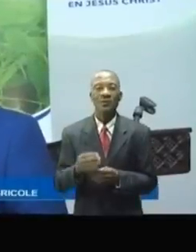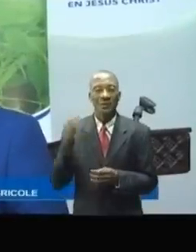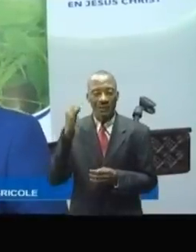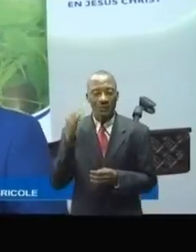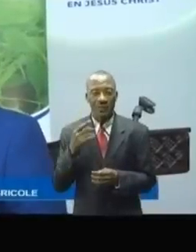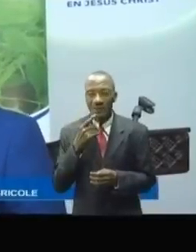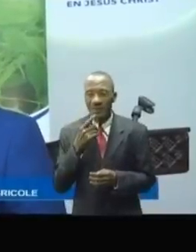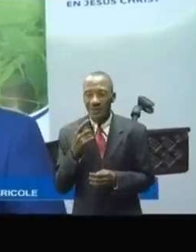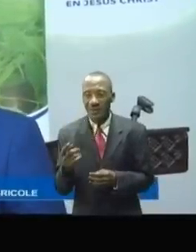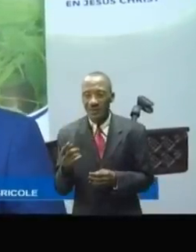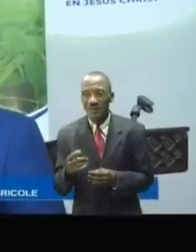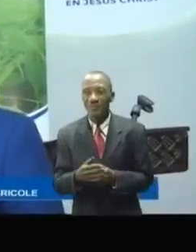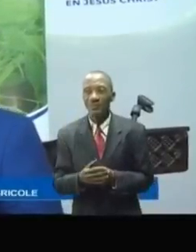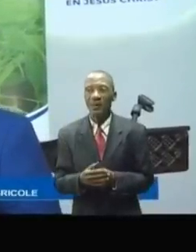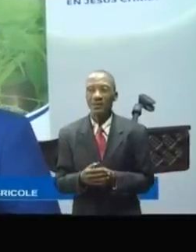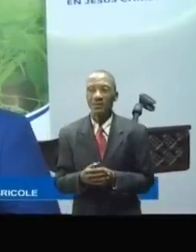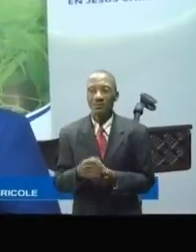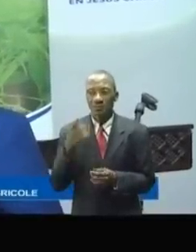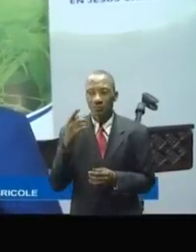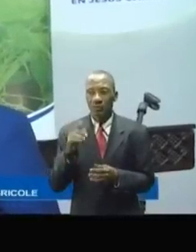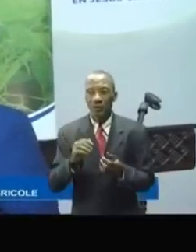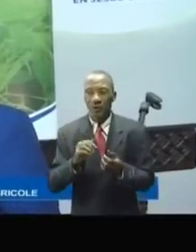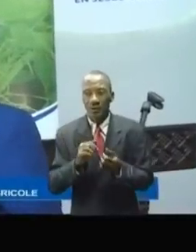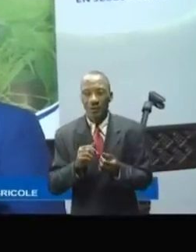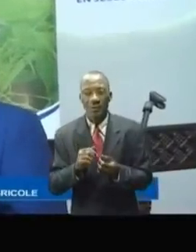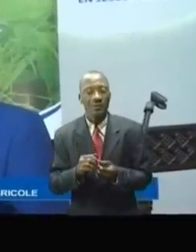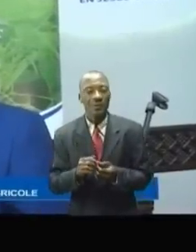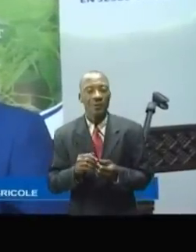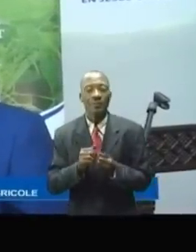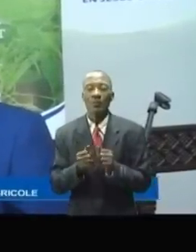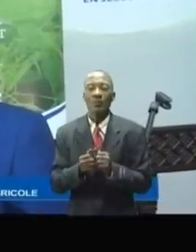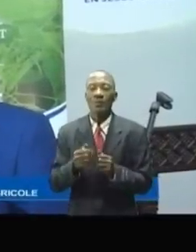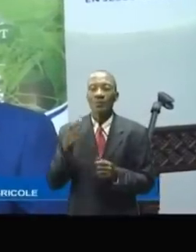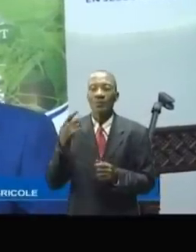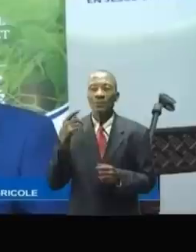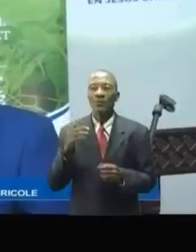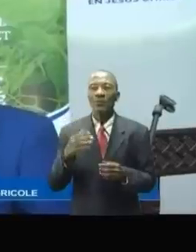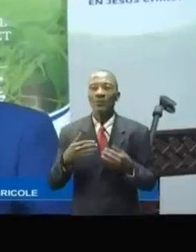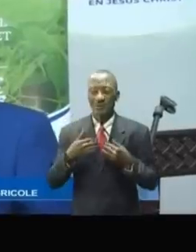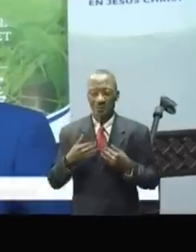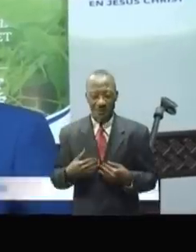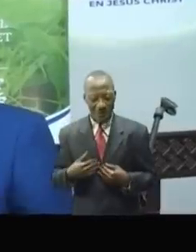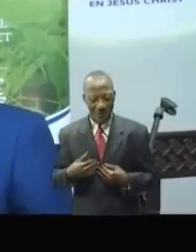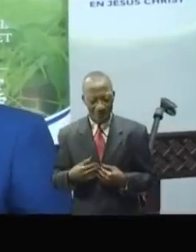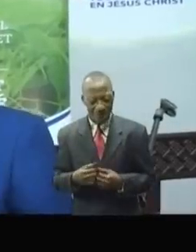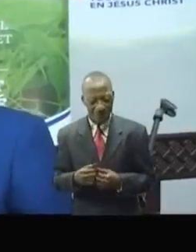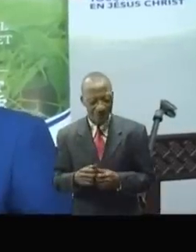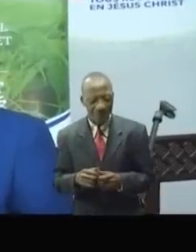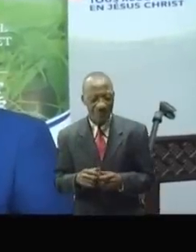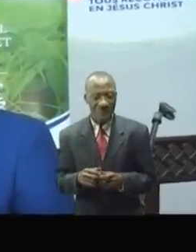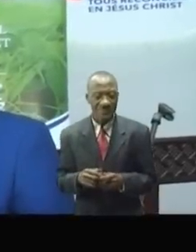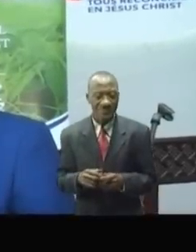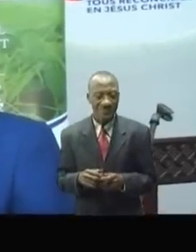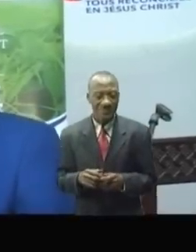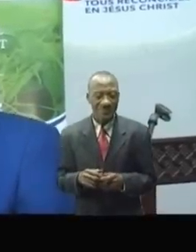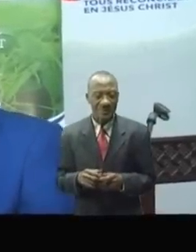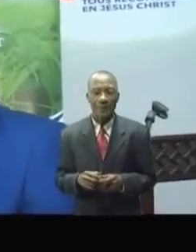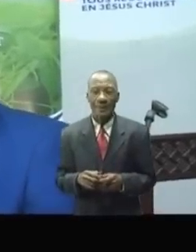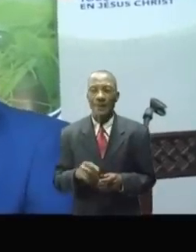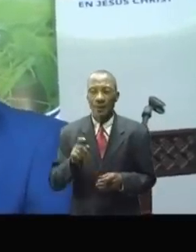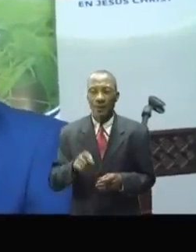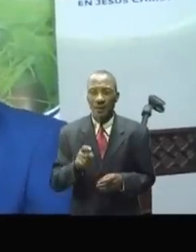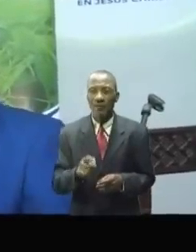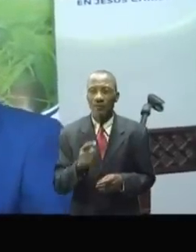laquelle nous avons défini avec nos partenaires qu'on puisse amener au niveau des producteurs des variétés ou des matériels végétaux